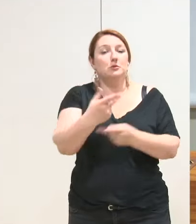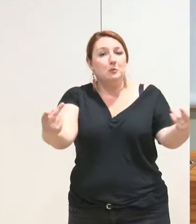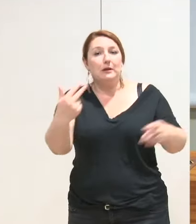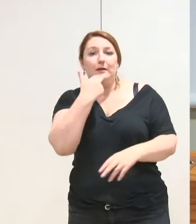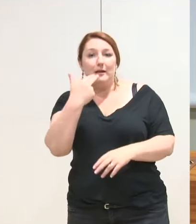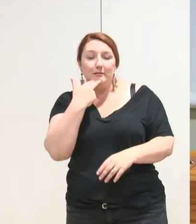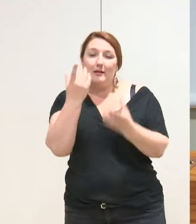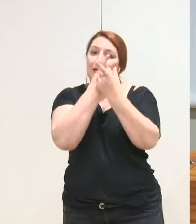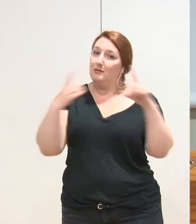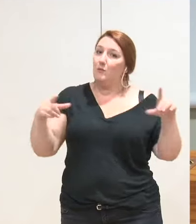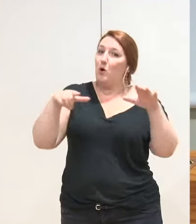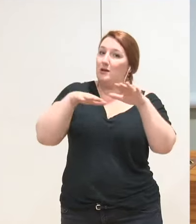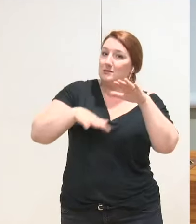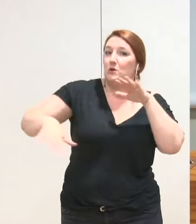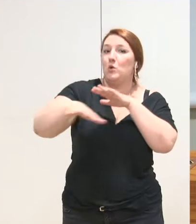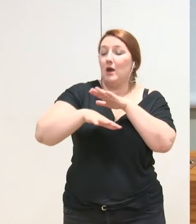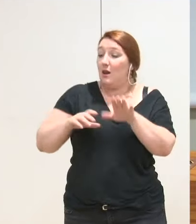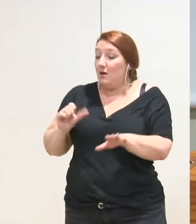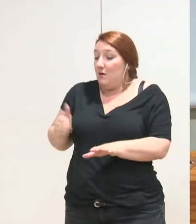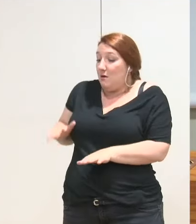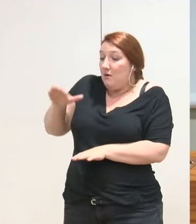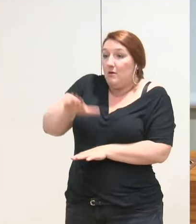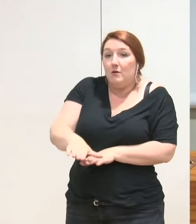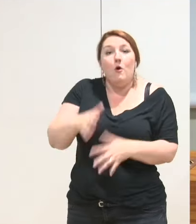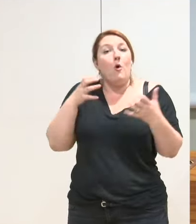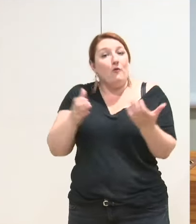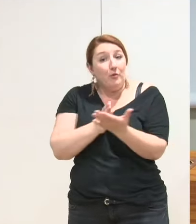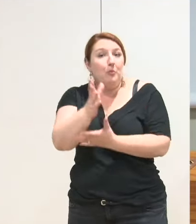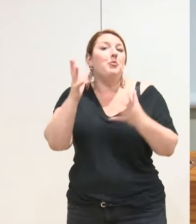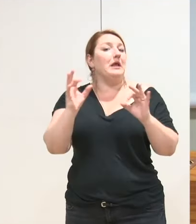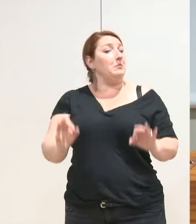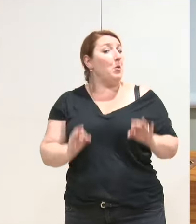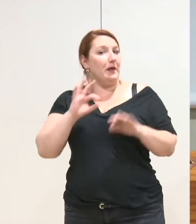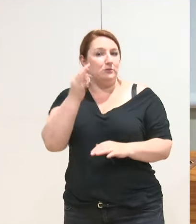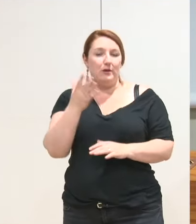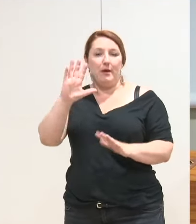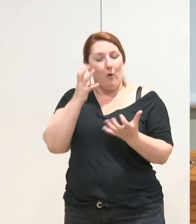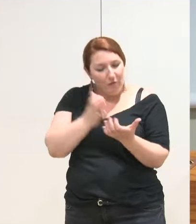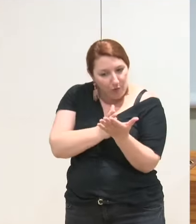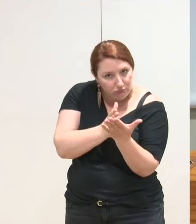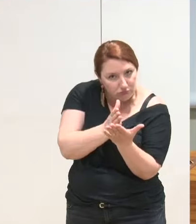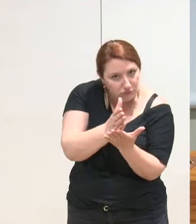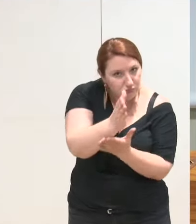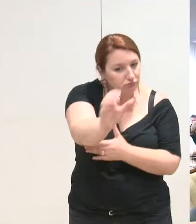locale et nous souhaitons poursuivre peut-être modestement mais nous souhaitons poursuivre fermement notre chemin